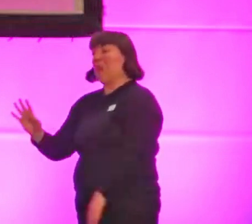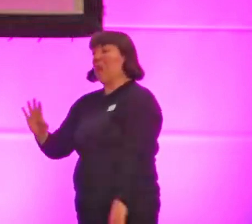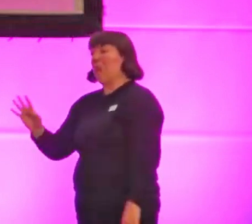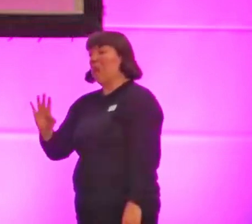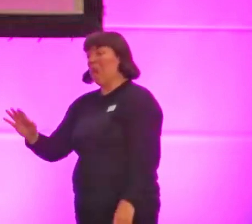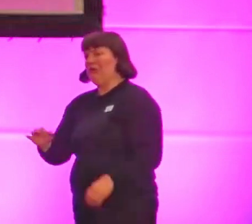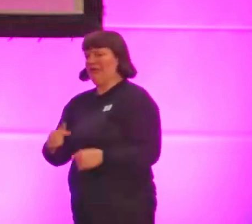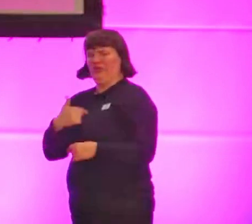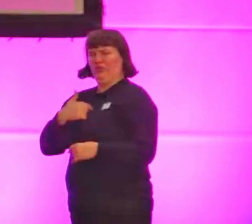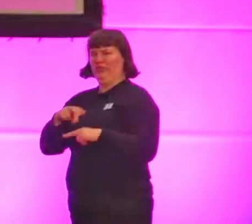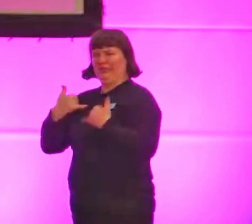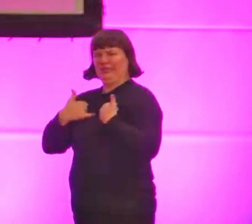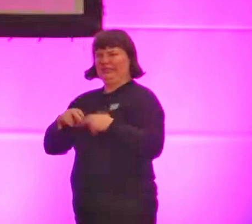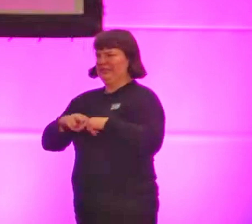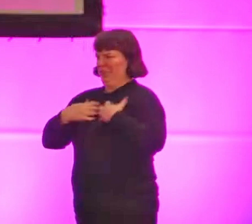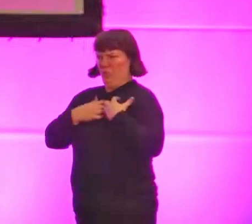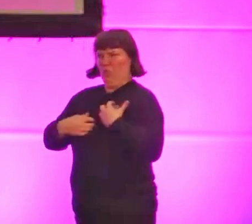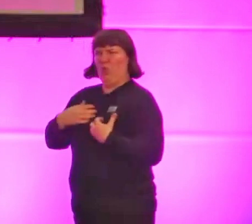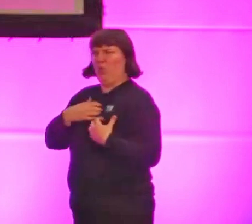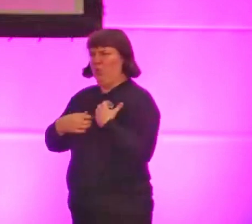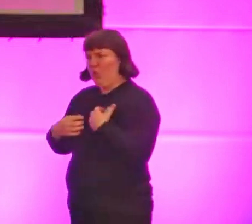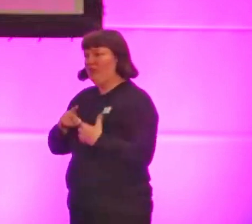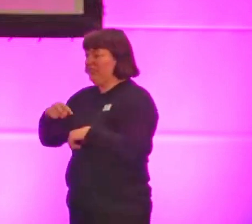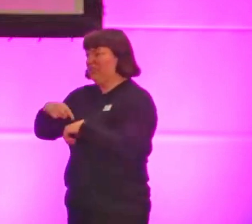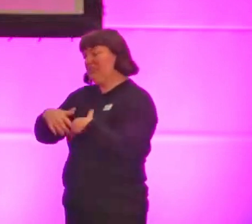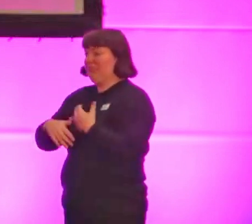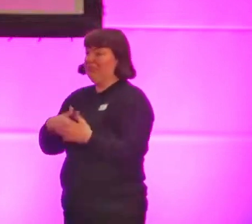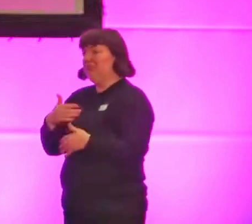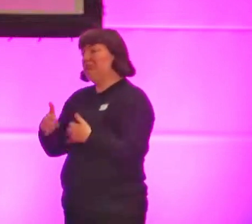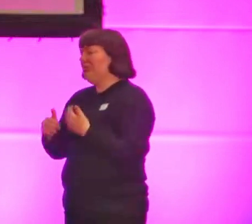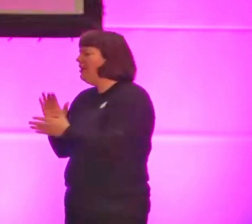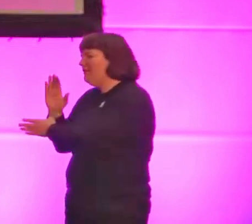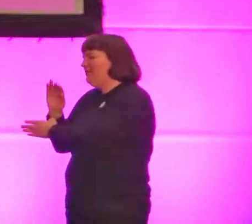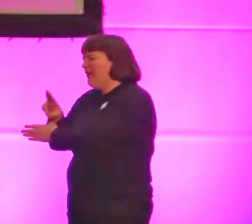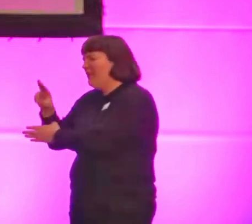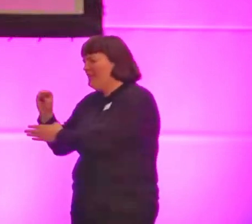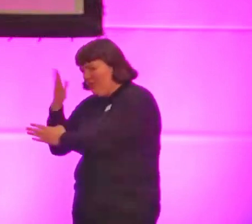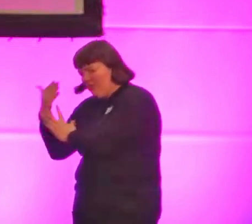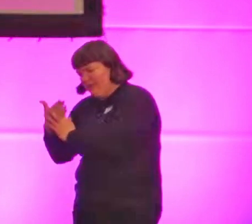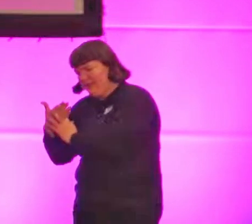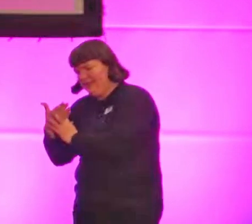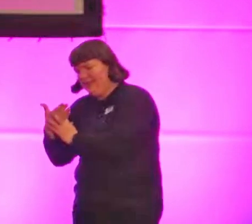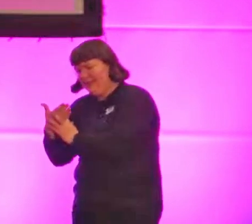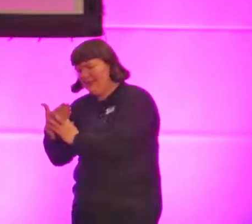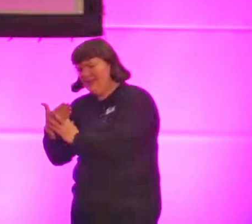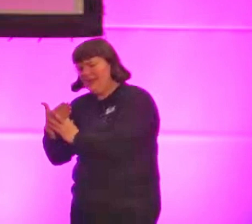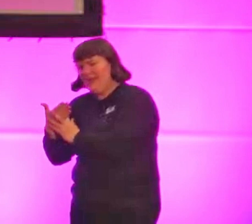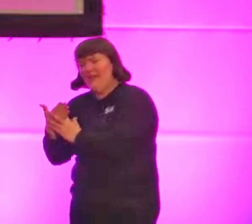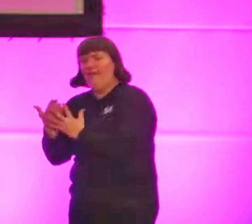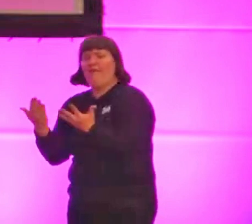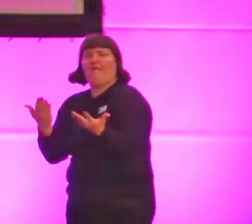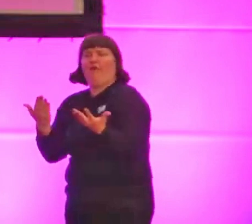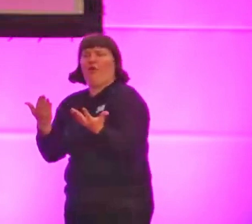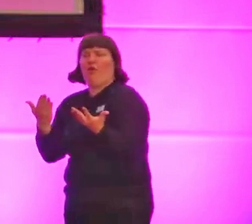Men alltså, jag blev väldigt orolig. Sen gick det tiden då. Magnus, för förtydligandet. Vad skulle ha hänt